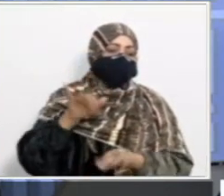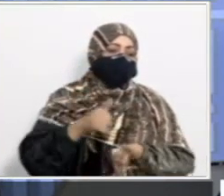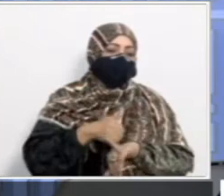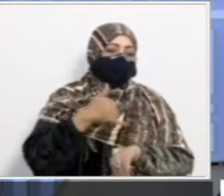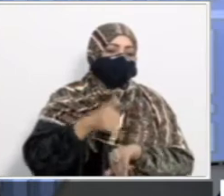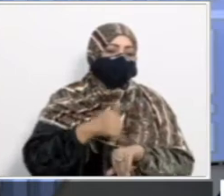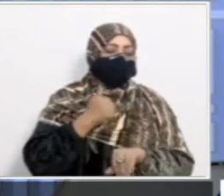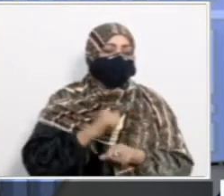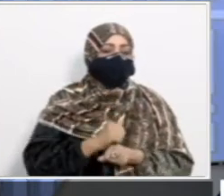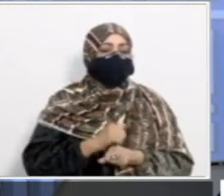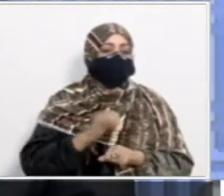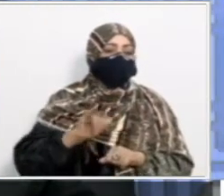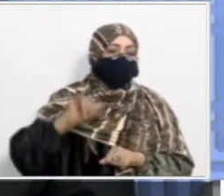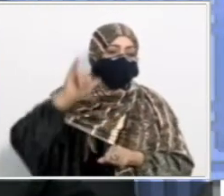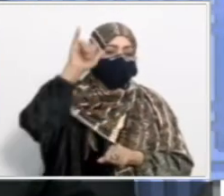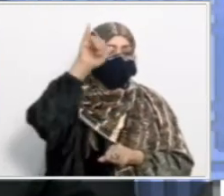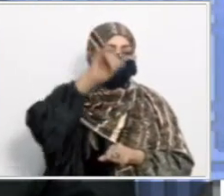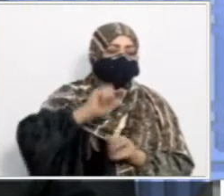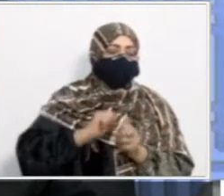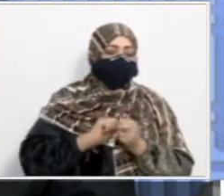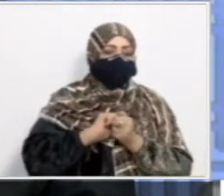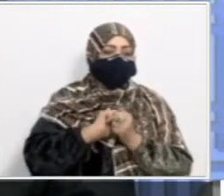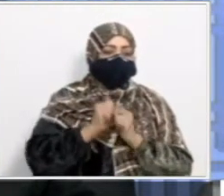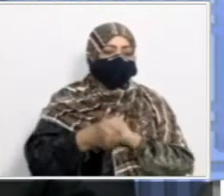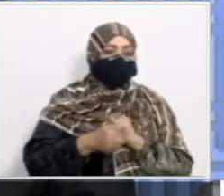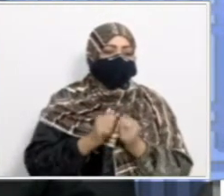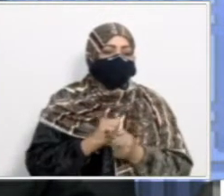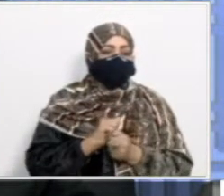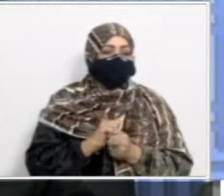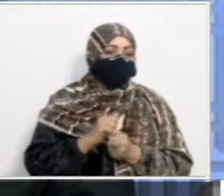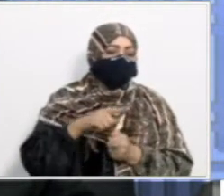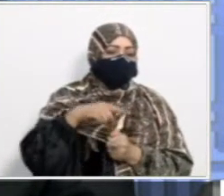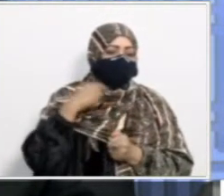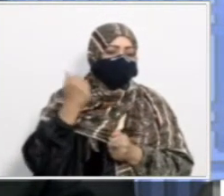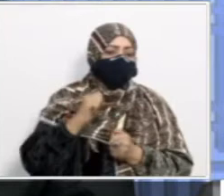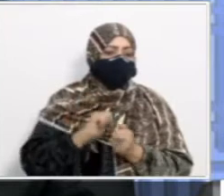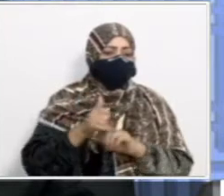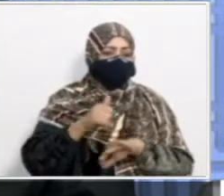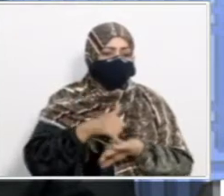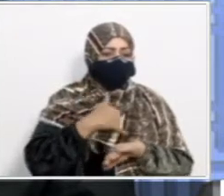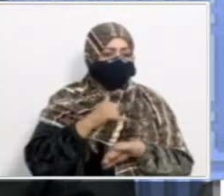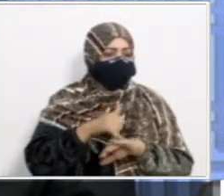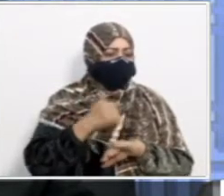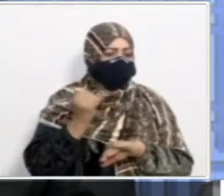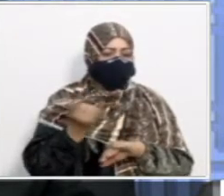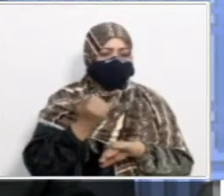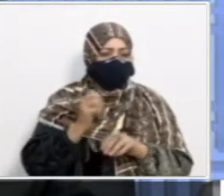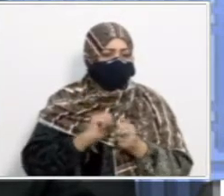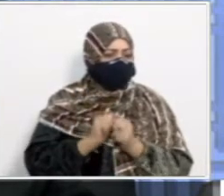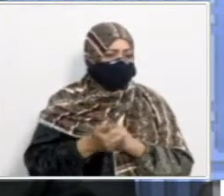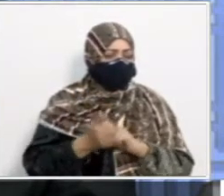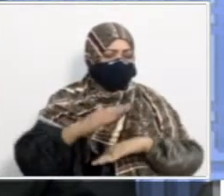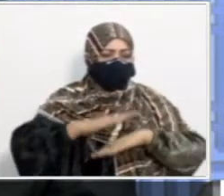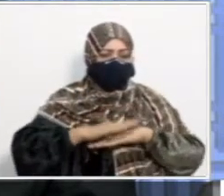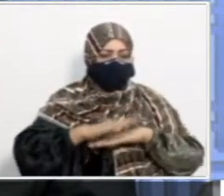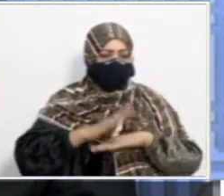طلقني، إذا كان عندهم الخطبة مثل ما هي عندنا ما فيهاش عقد فهذا الطلاق يعني لم يصادف محلا لأنه